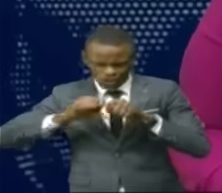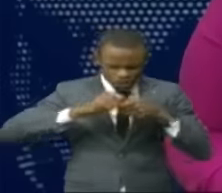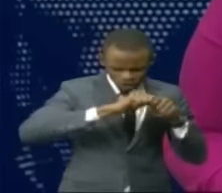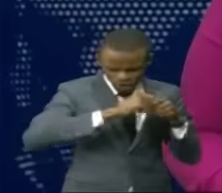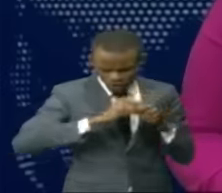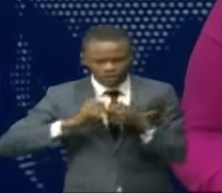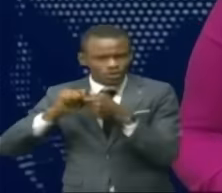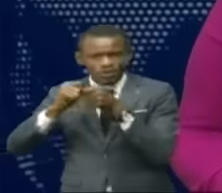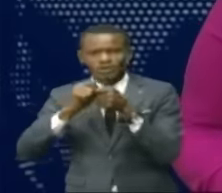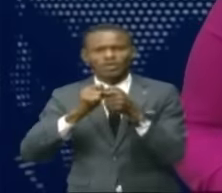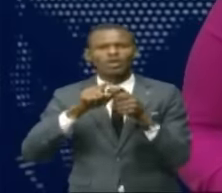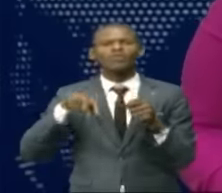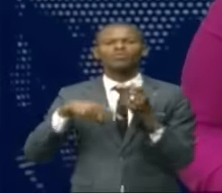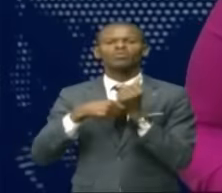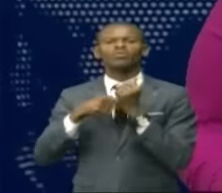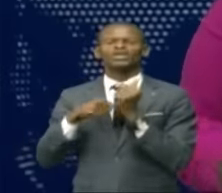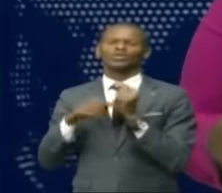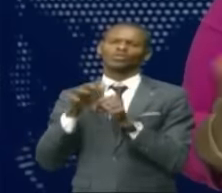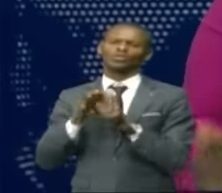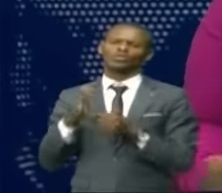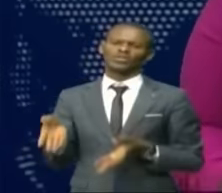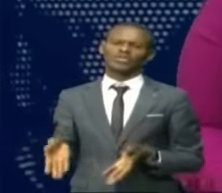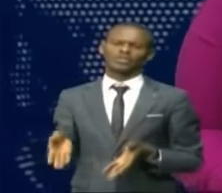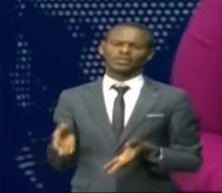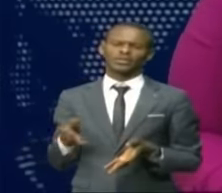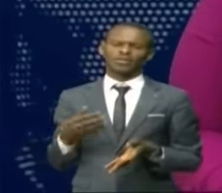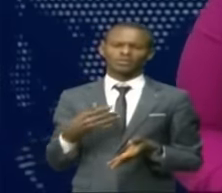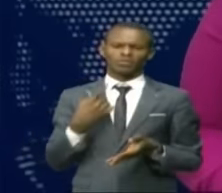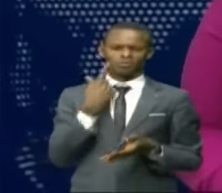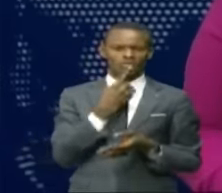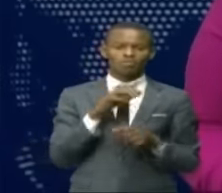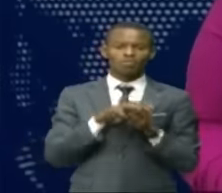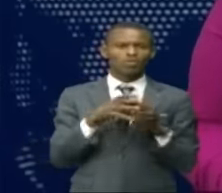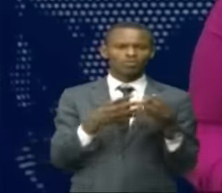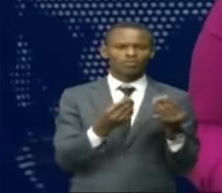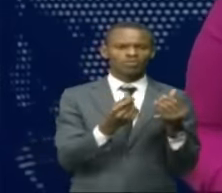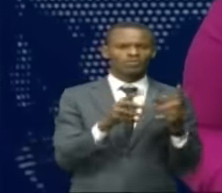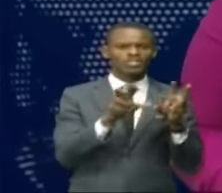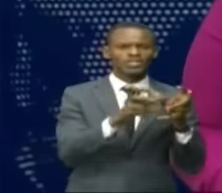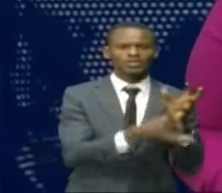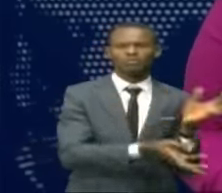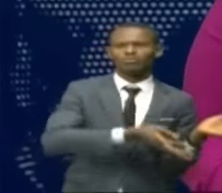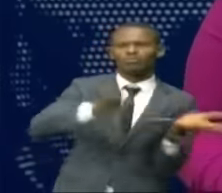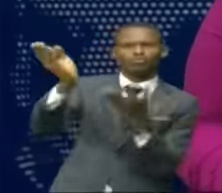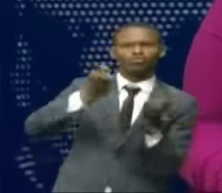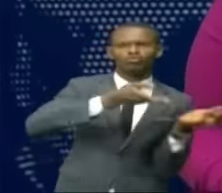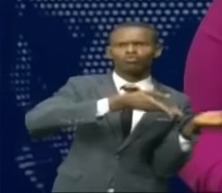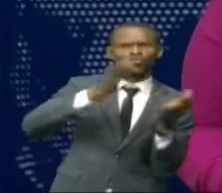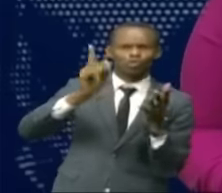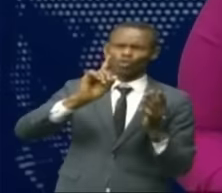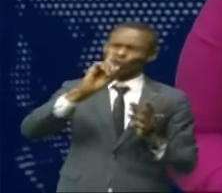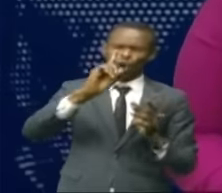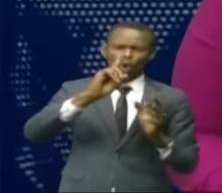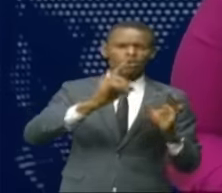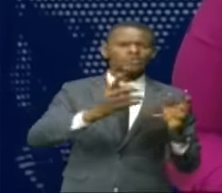une grande partie des minerais congolais sont exportés à l'état brut. Il va falloir maintenant les transformer localement pour qu'il en